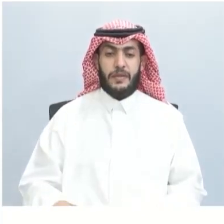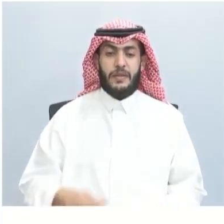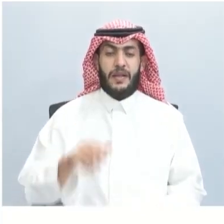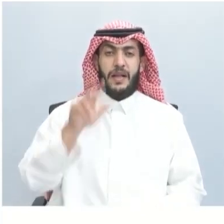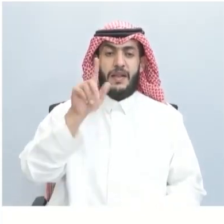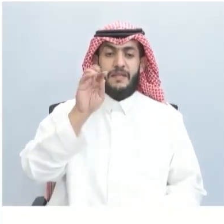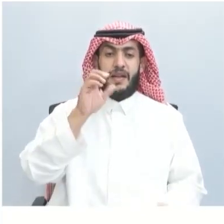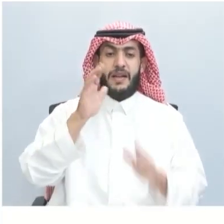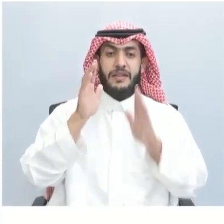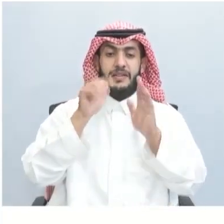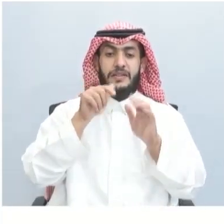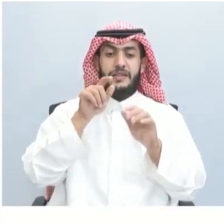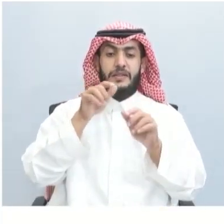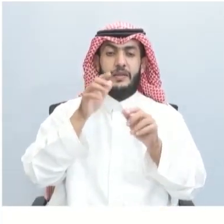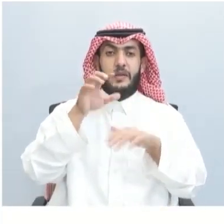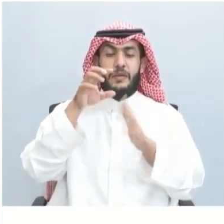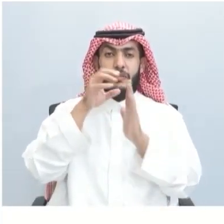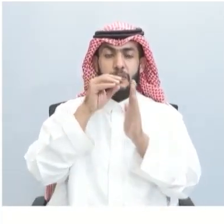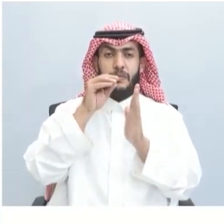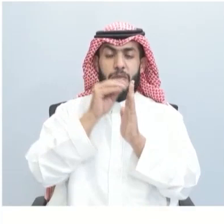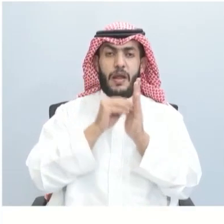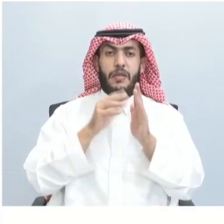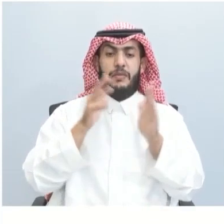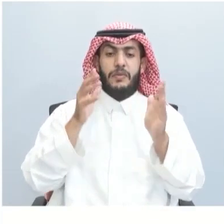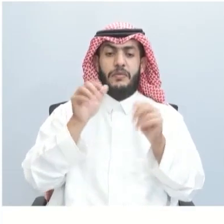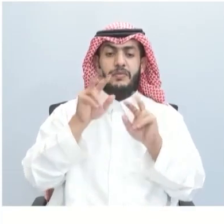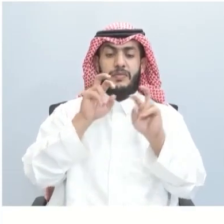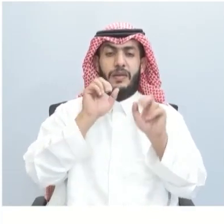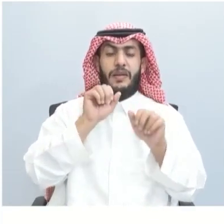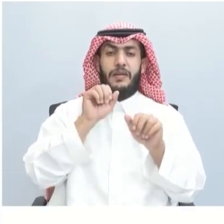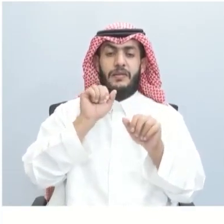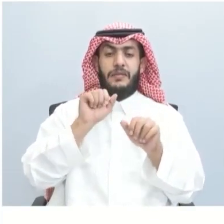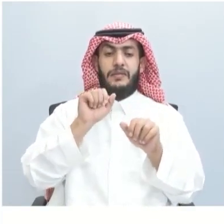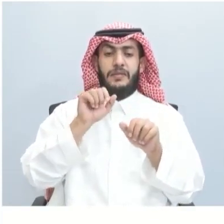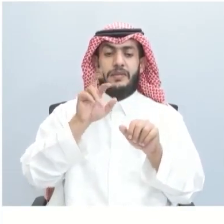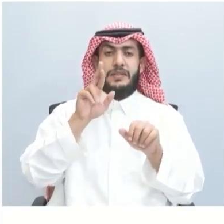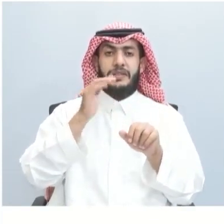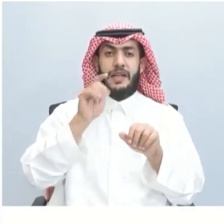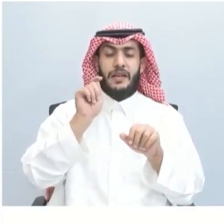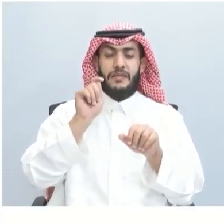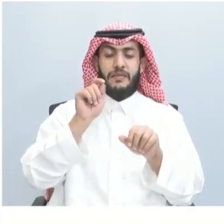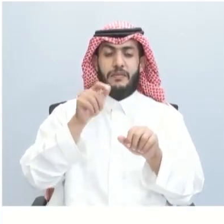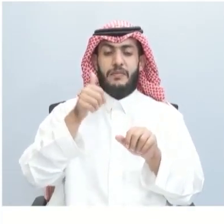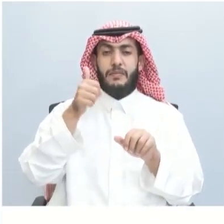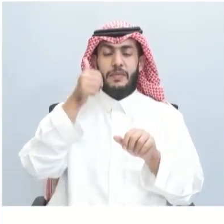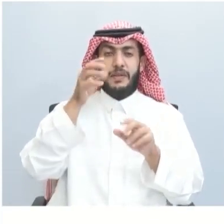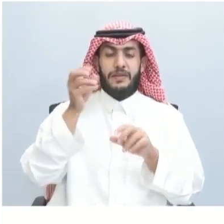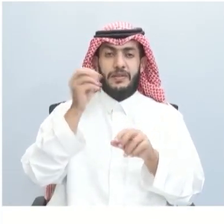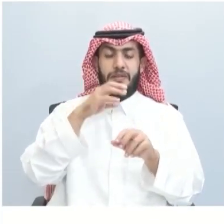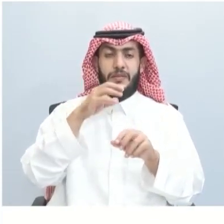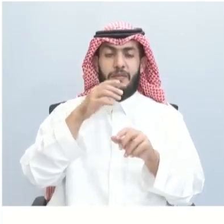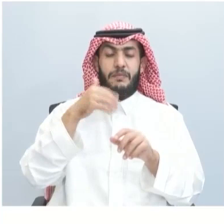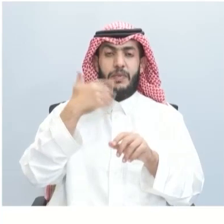قاعده بيانات ضخمه لعناوين اليو ار ال المكتشفه عن طريق الزعب والتي سيتم استردادها